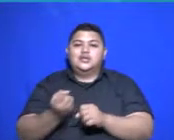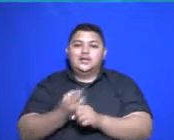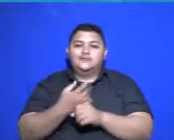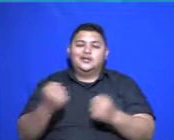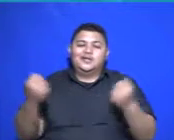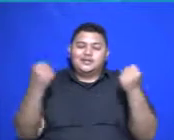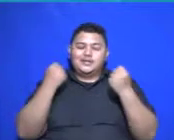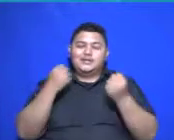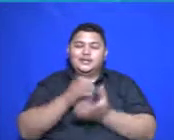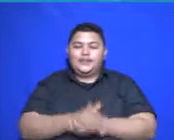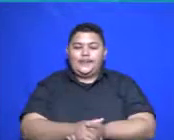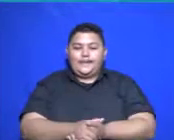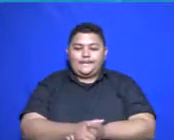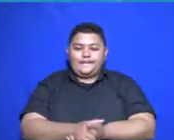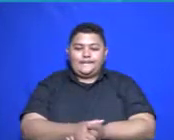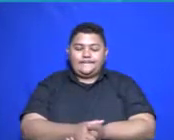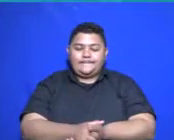bagus.